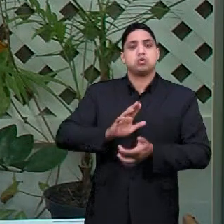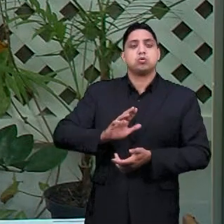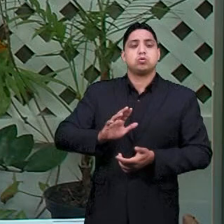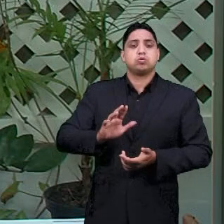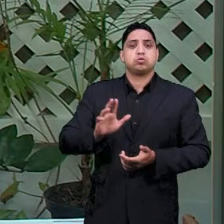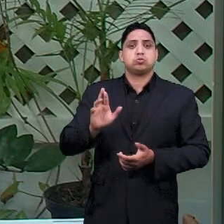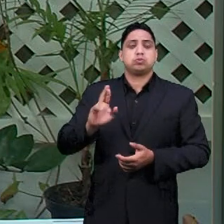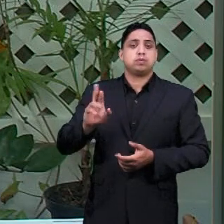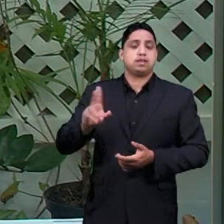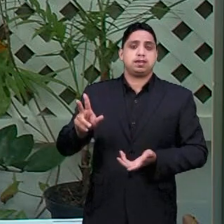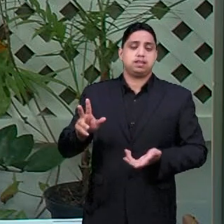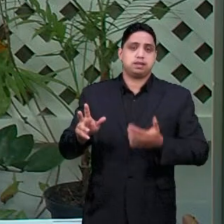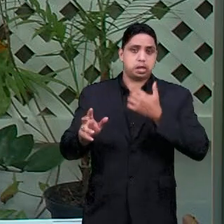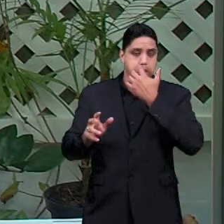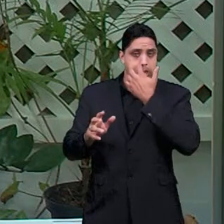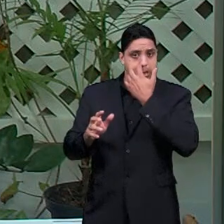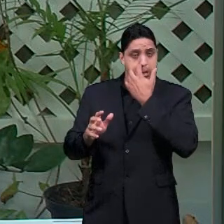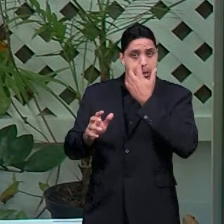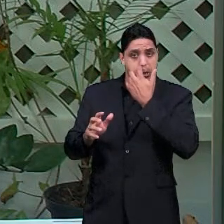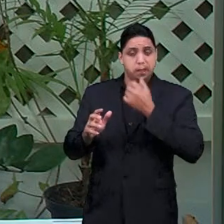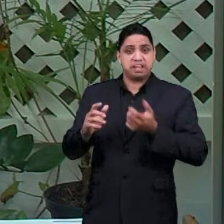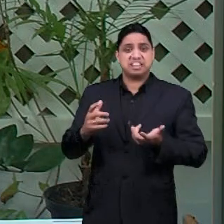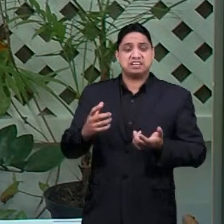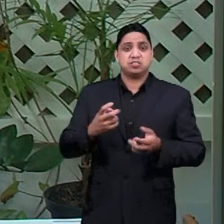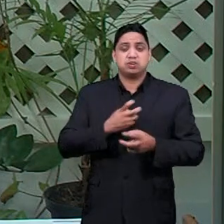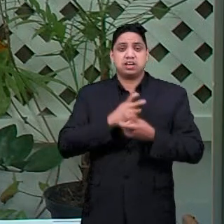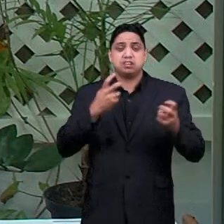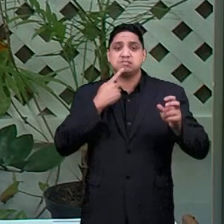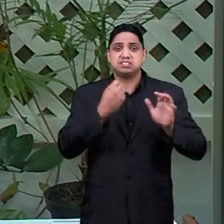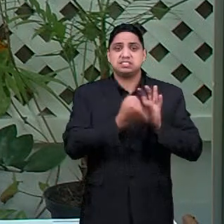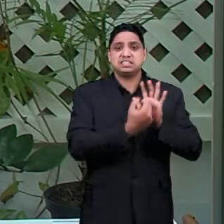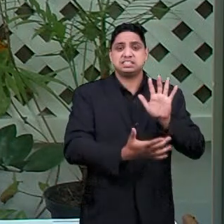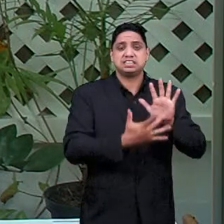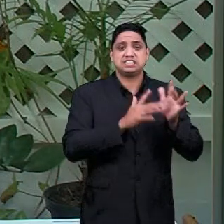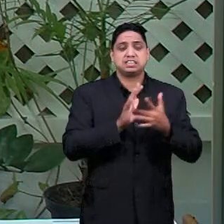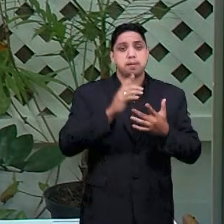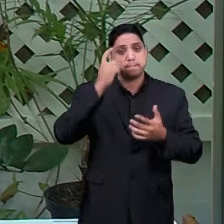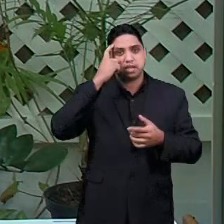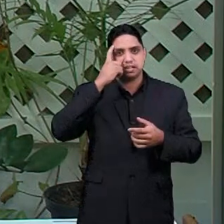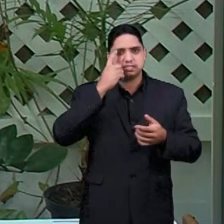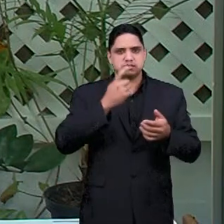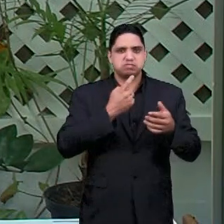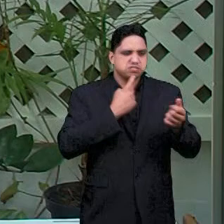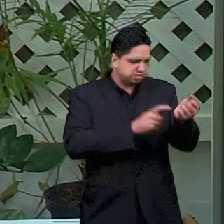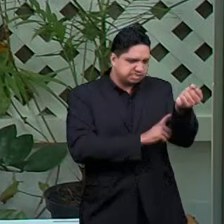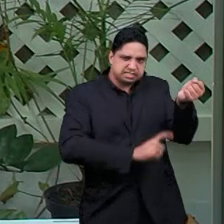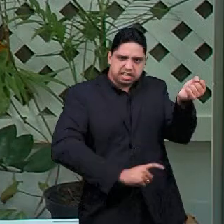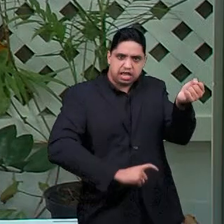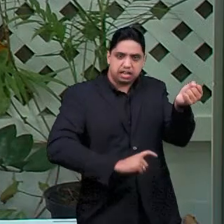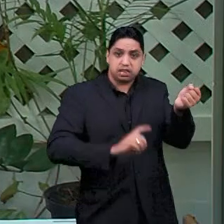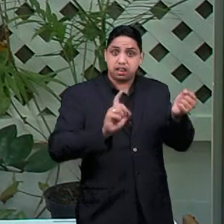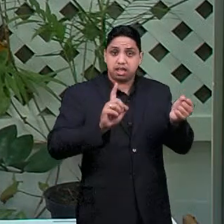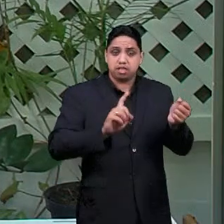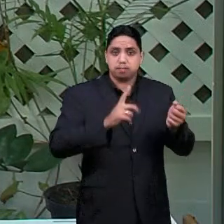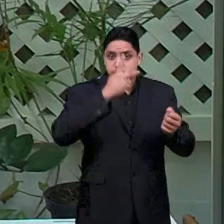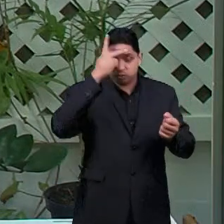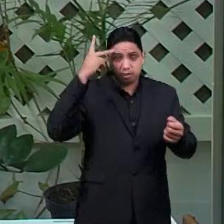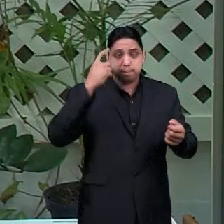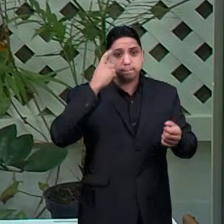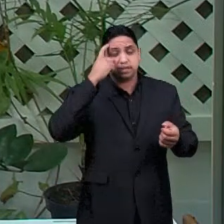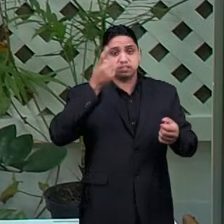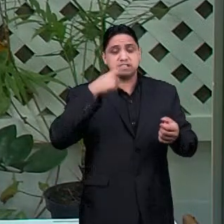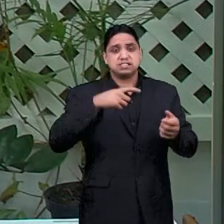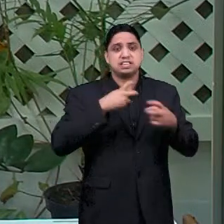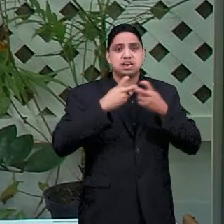Jésus qui est celui que vous pensez, le sang biologique. Il y a des personnes qui pensent que